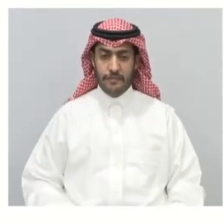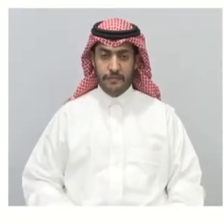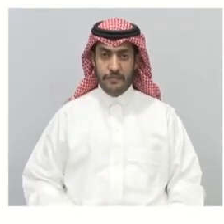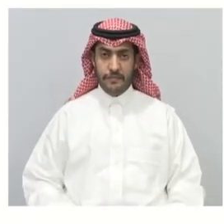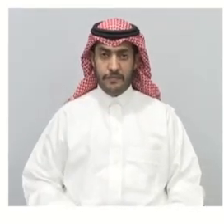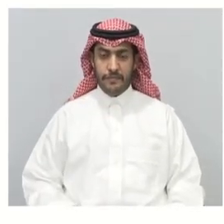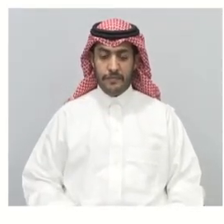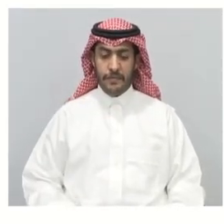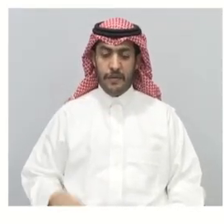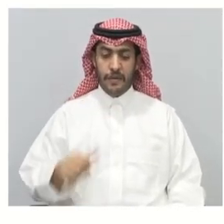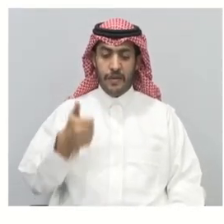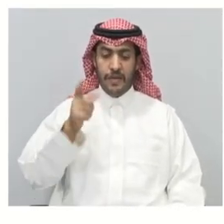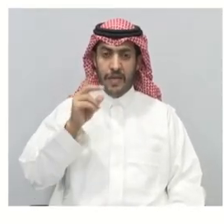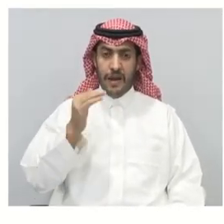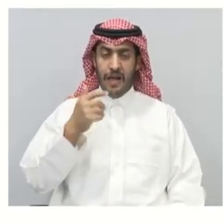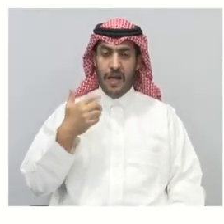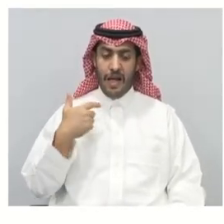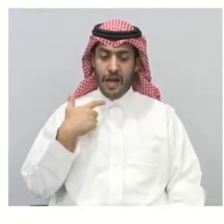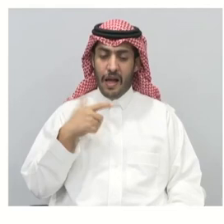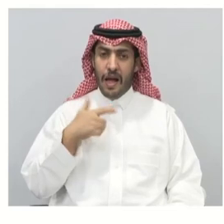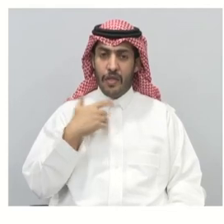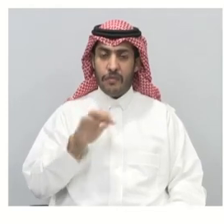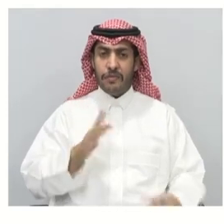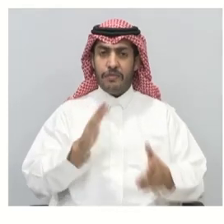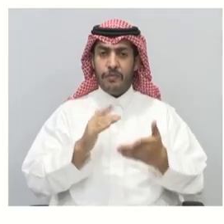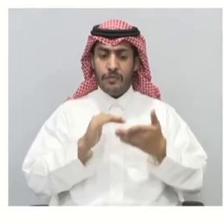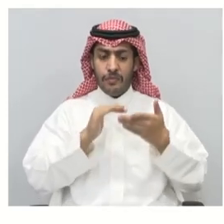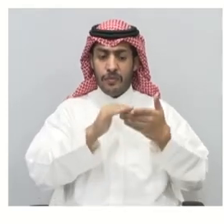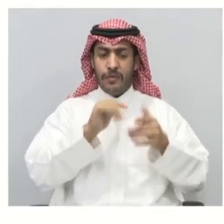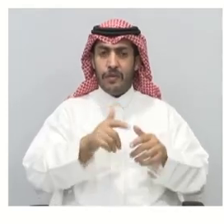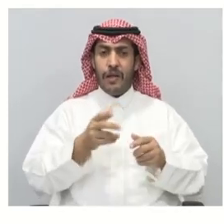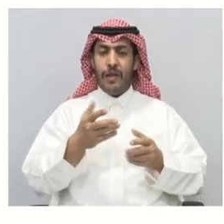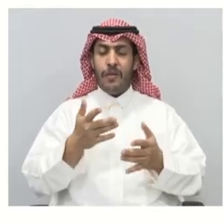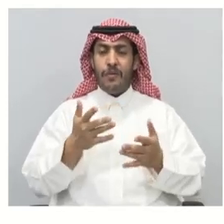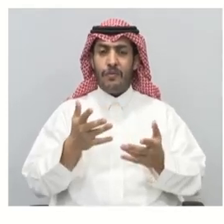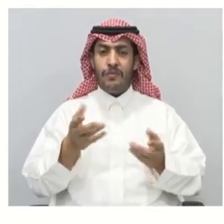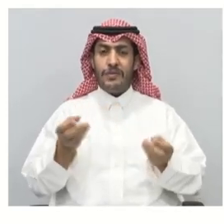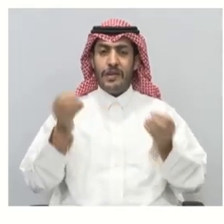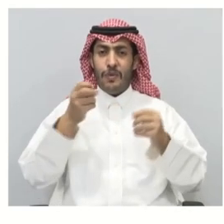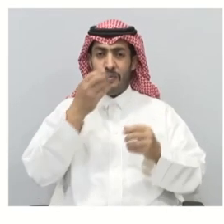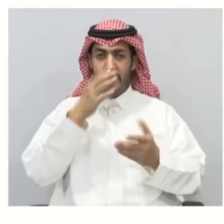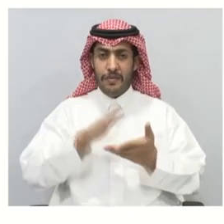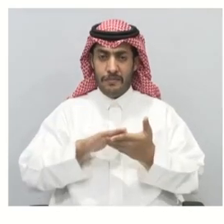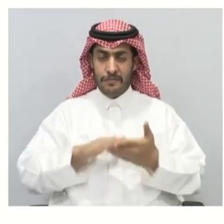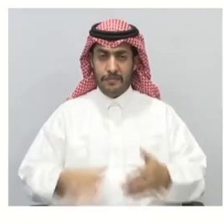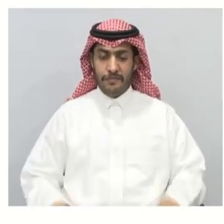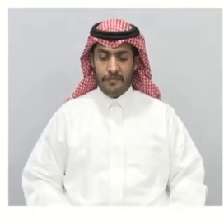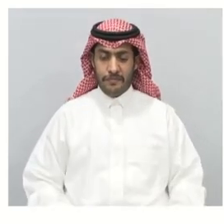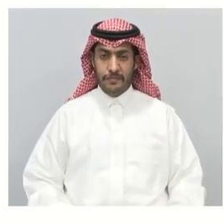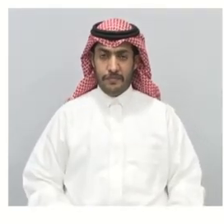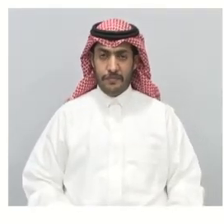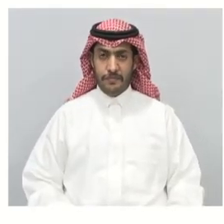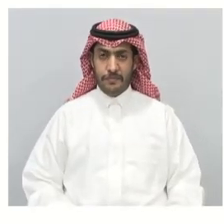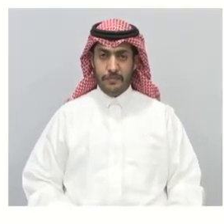هنا اذم من اسهم في تلوث البيئه وايضا ساء فعلا الملوثون للبيئه وهنا في الصور